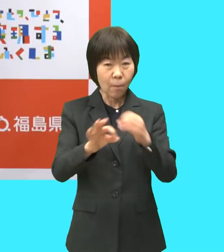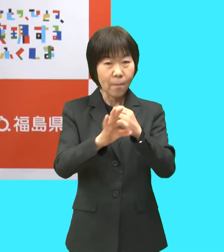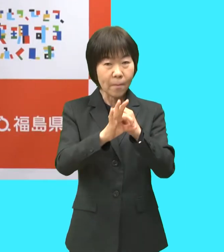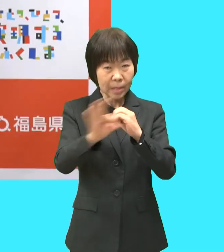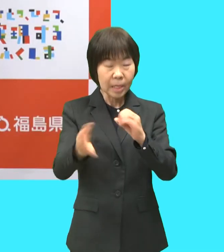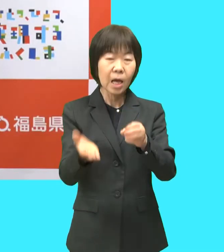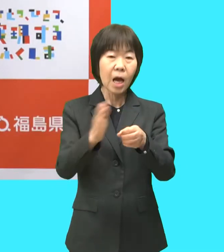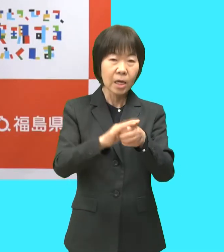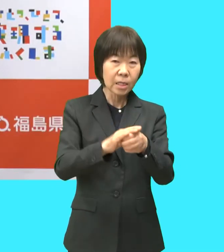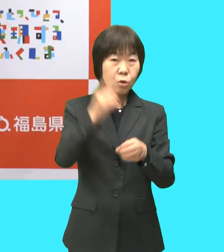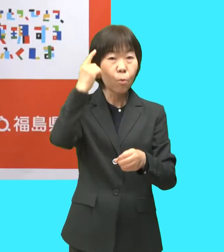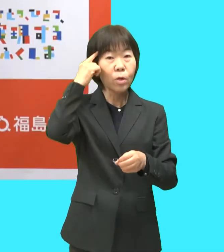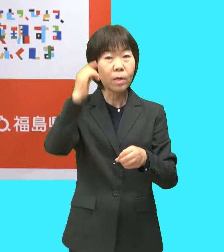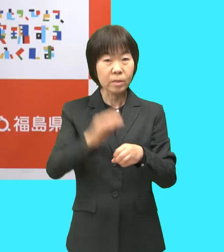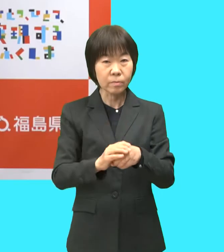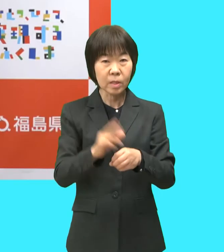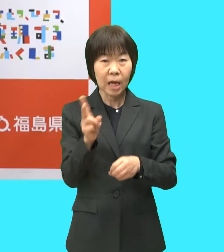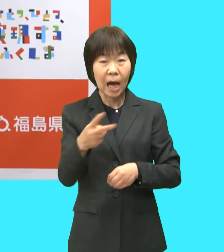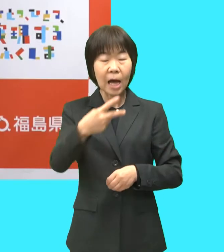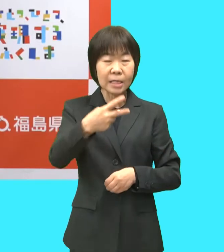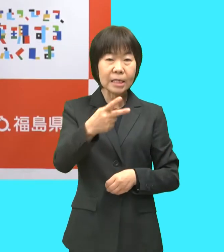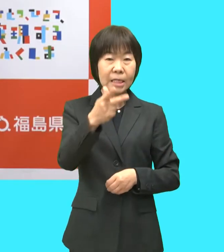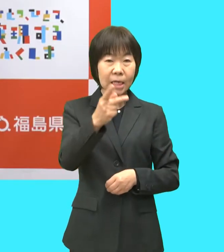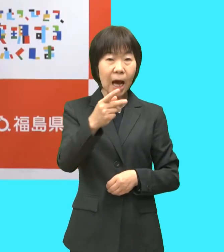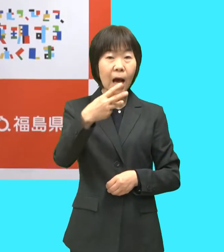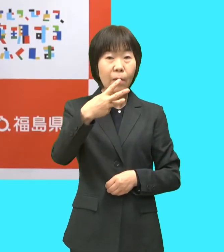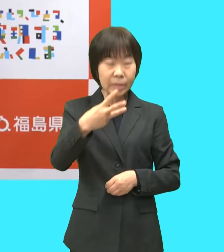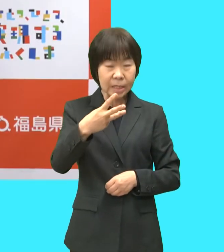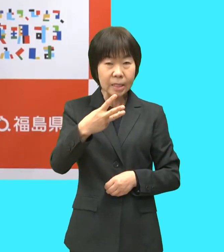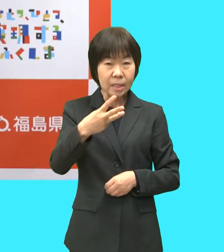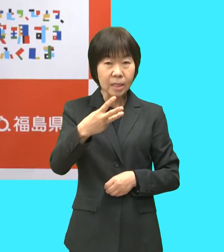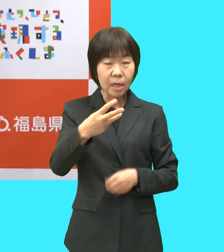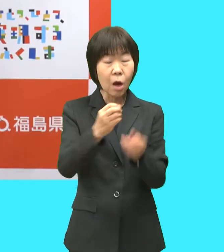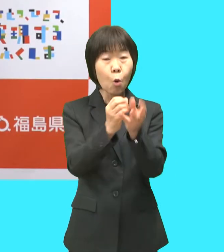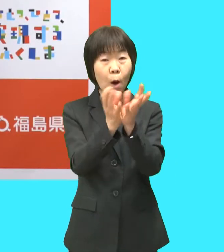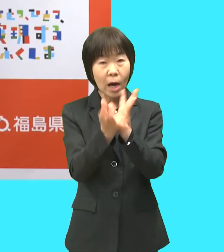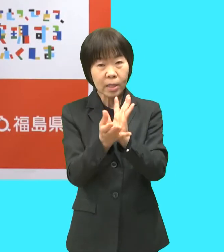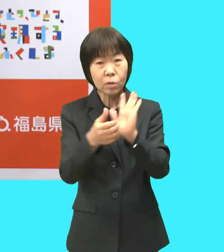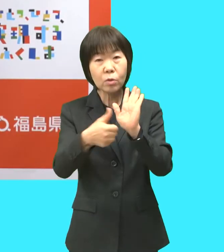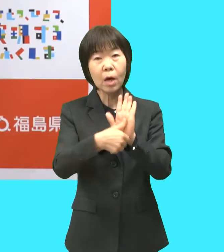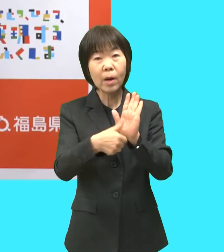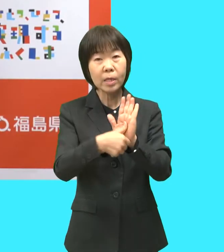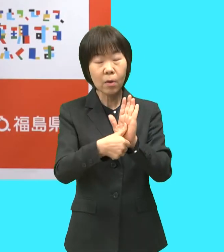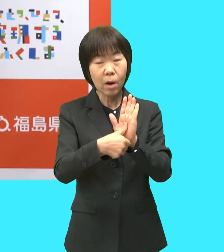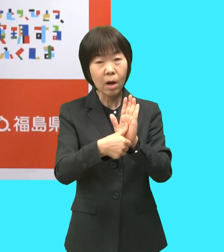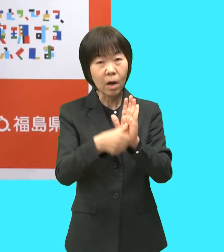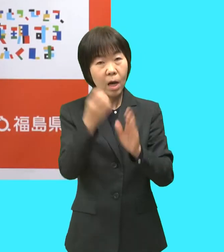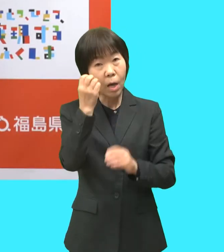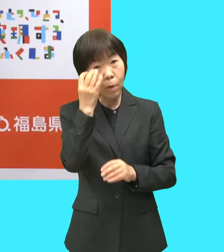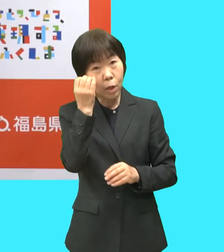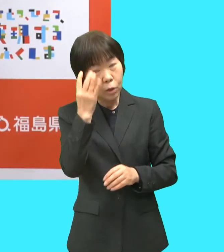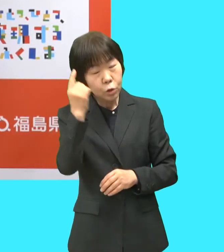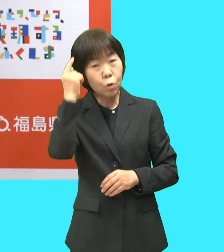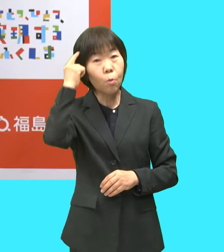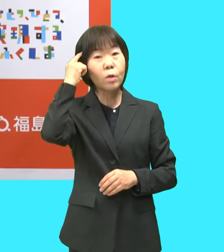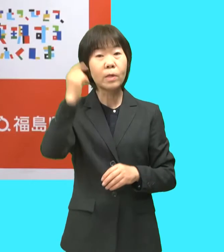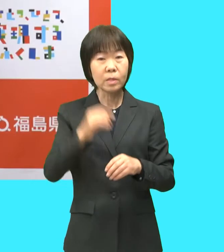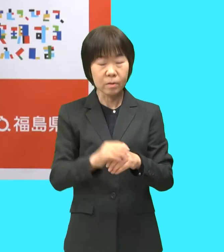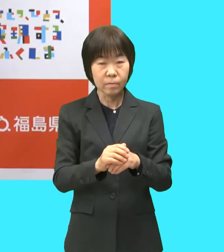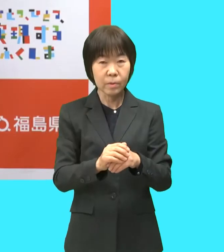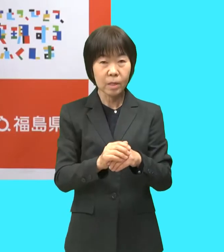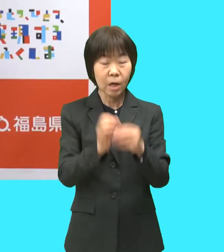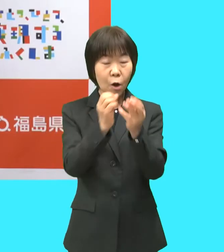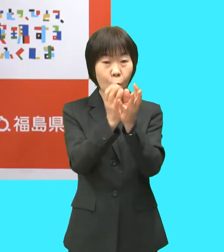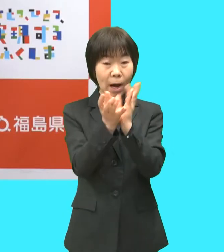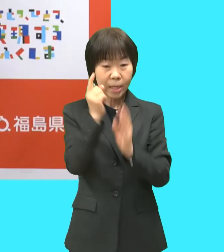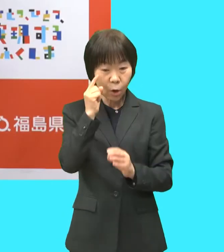思います。ハニカミ、おそらくお花の名前としては珍しい付け方だと思うんですが、お花を見